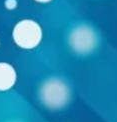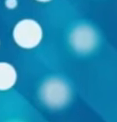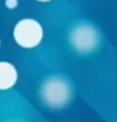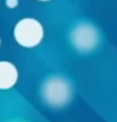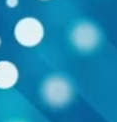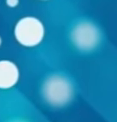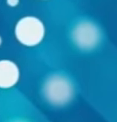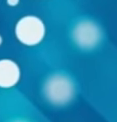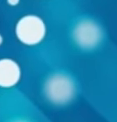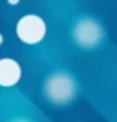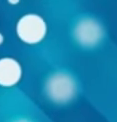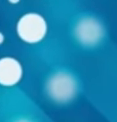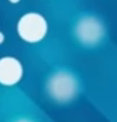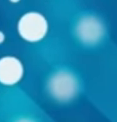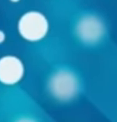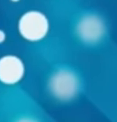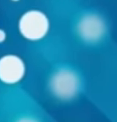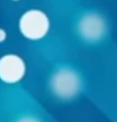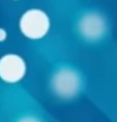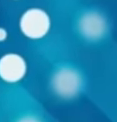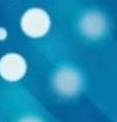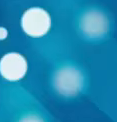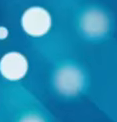la conferenza. Grazie.